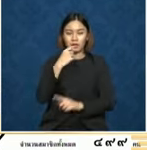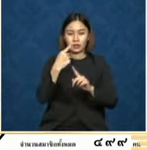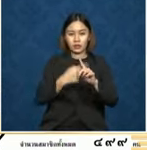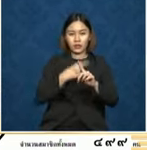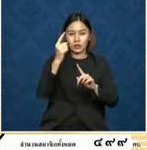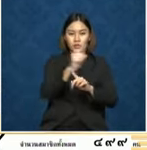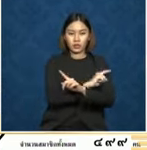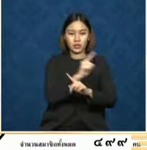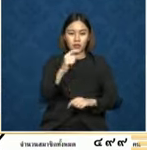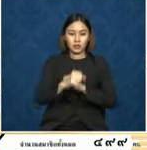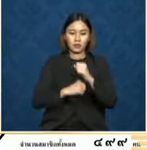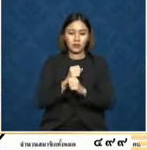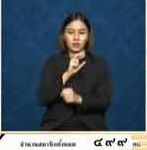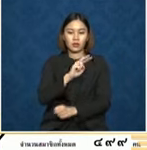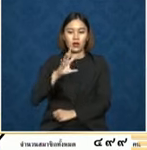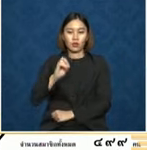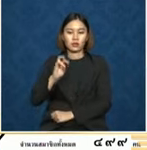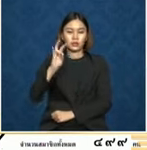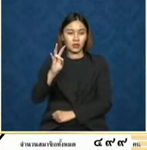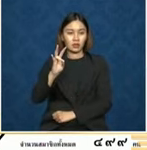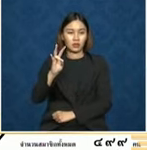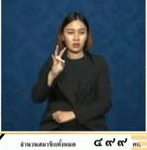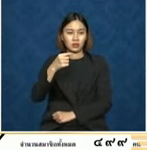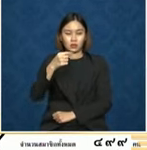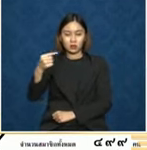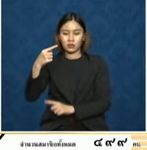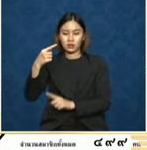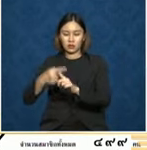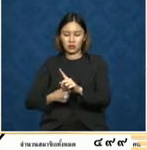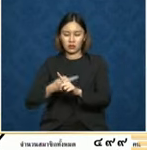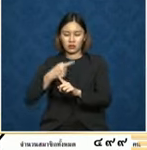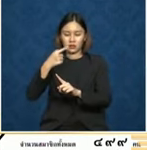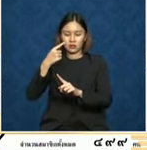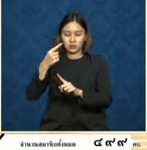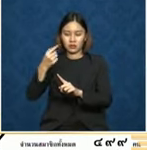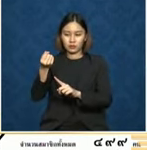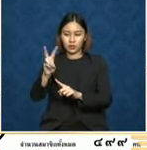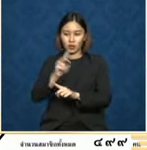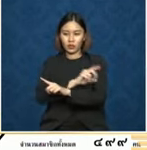คม2567เป็นถึง31ธันวาคม